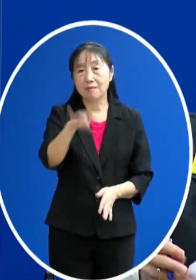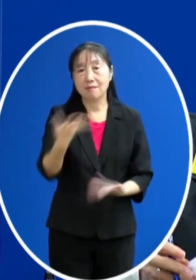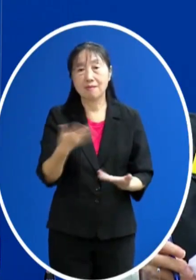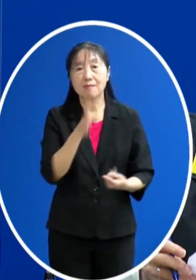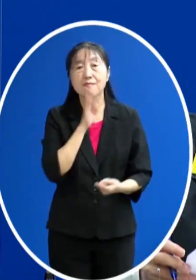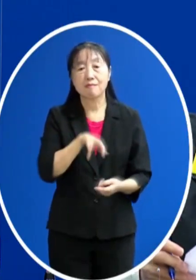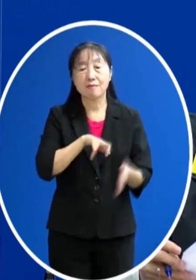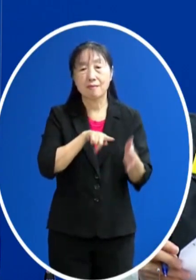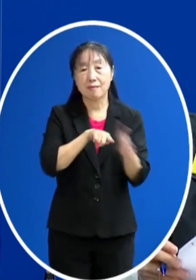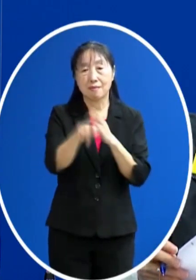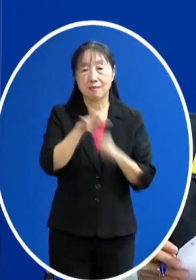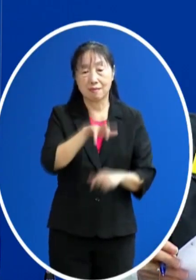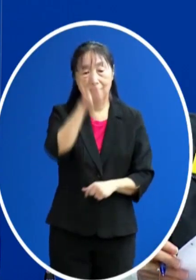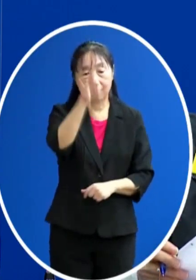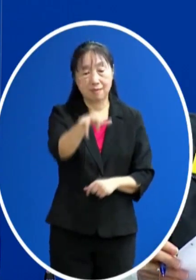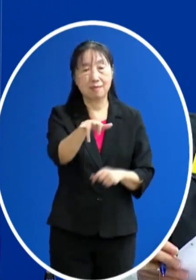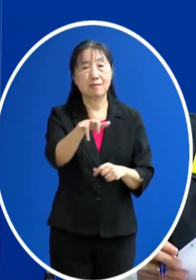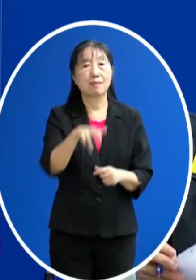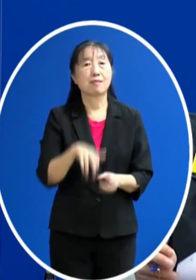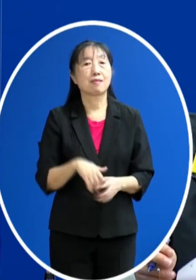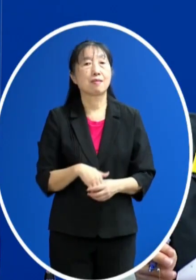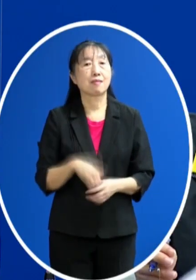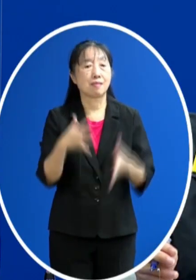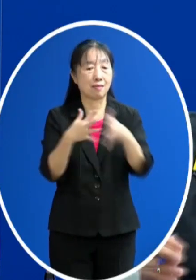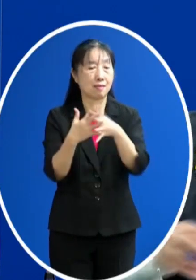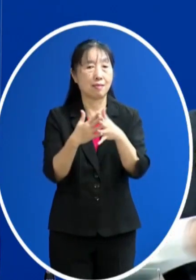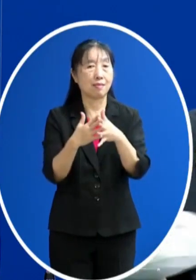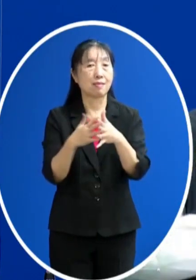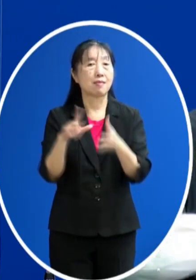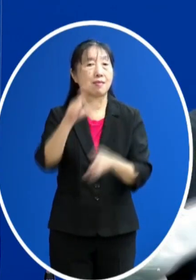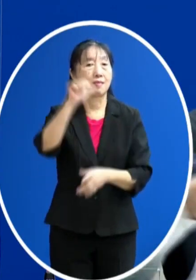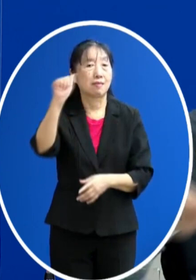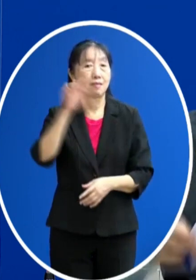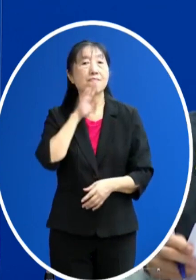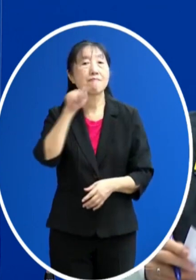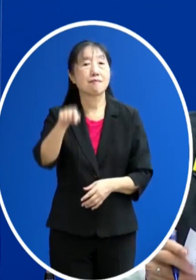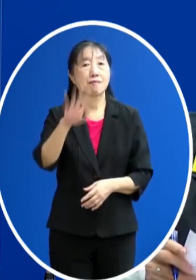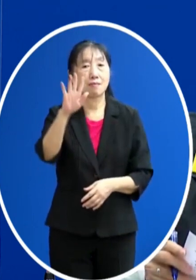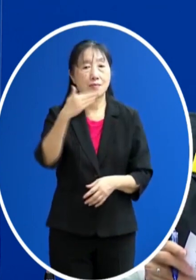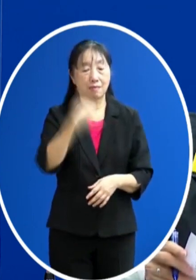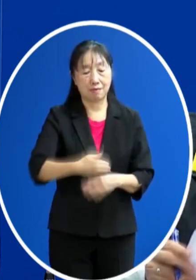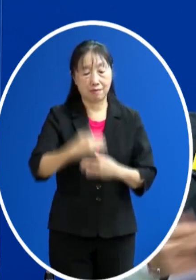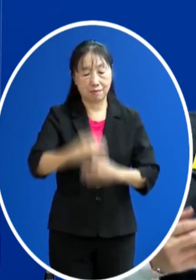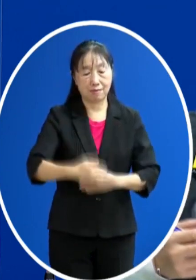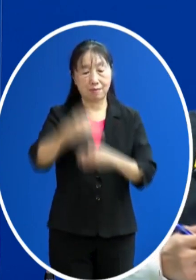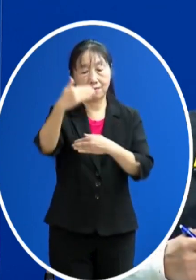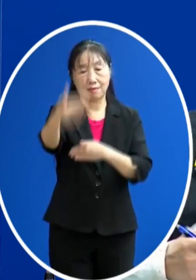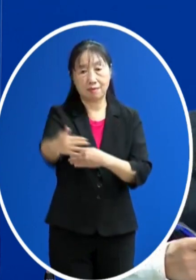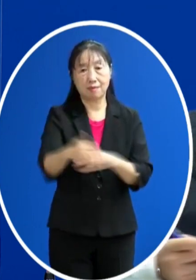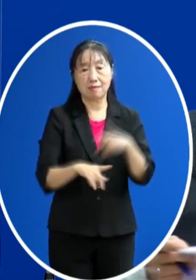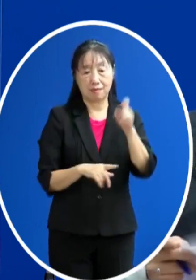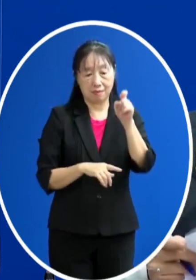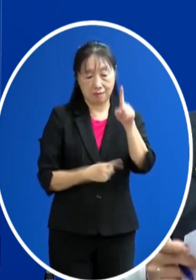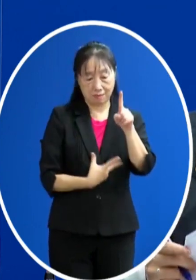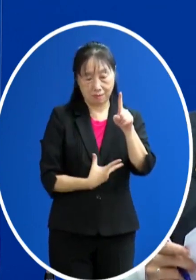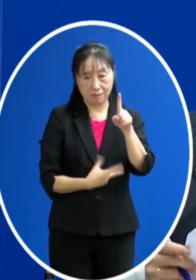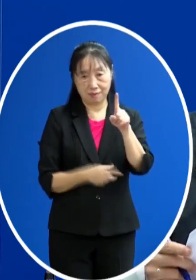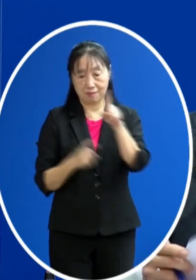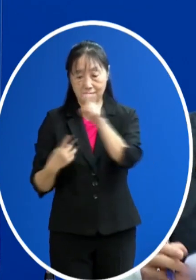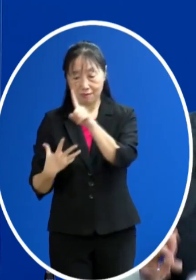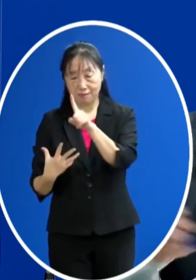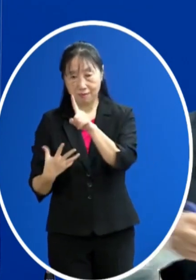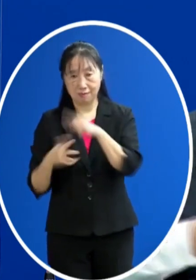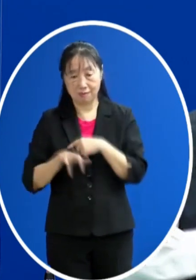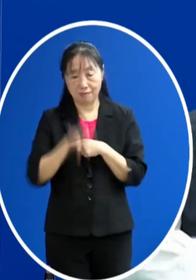应该说直飞时的话，刚好也都是直飞美国洛杉矶，分别有两段，一段是11月17到18，